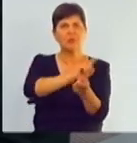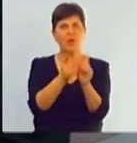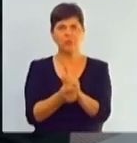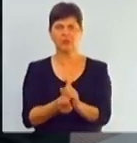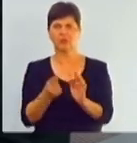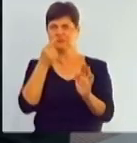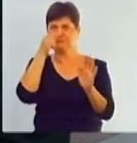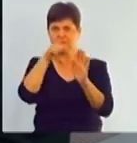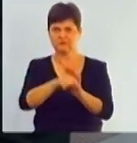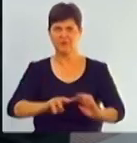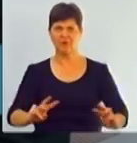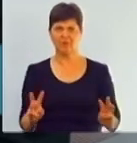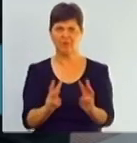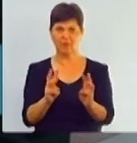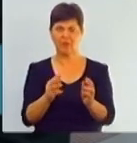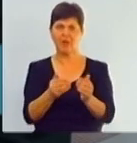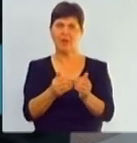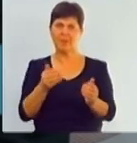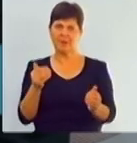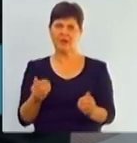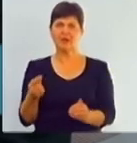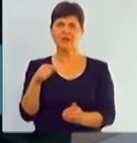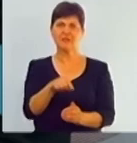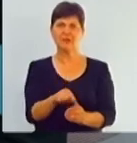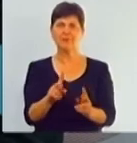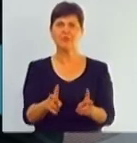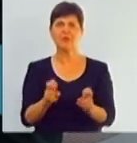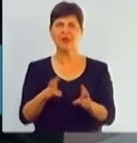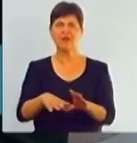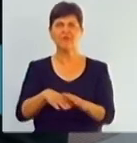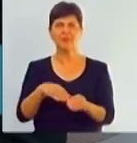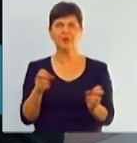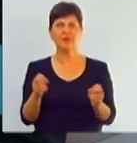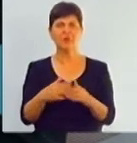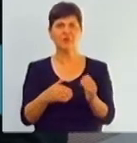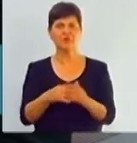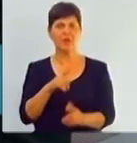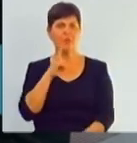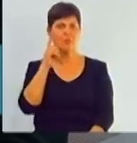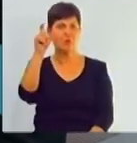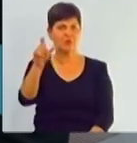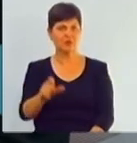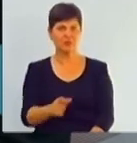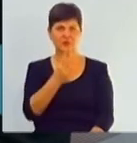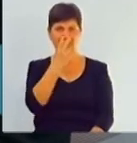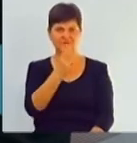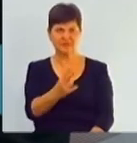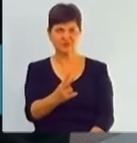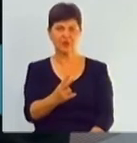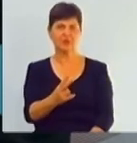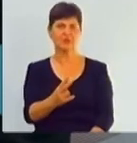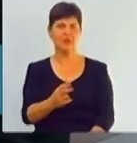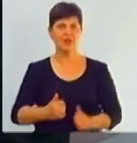так, перед тим, як вибирати професію, молоді люди дивляться. Звичайно, у нас така